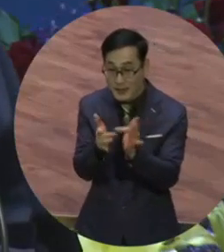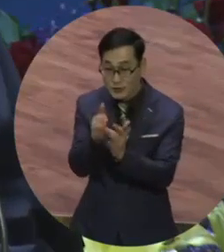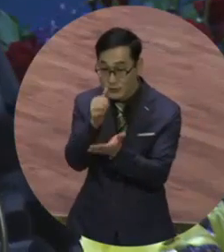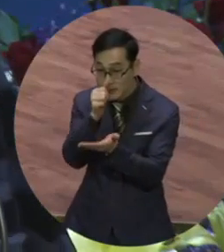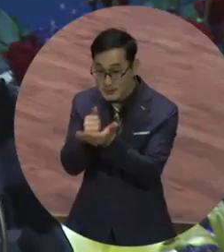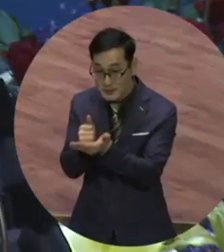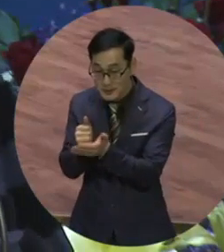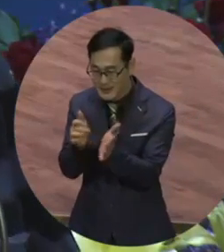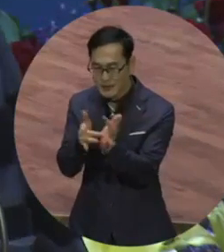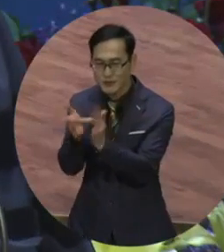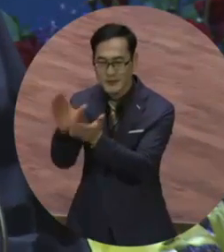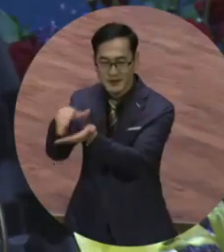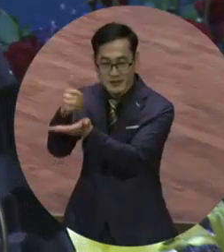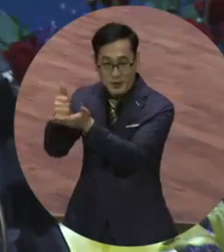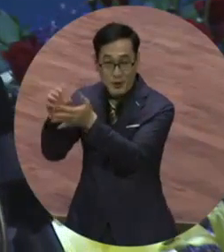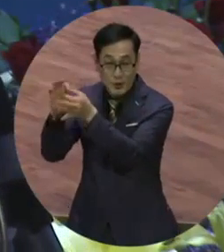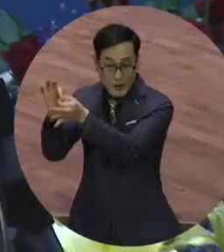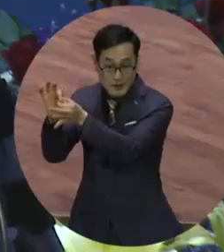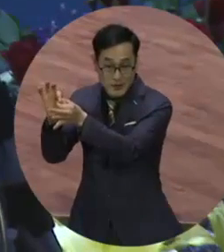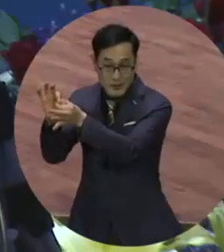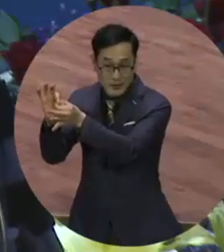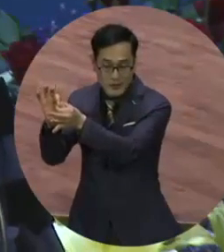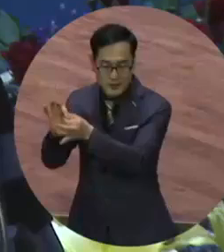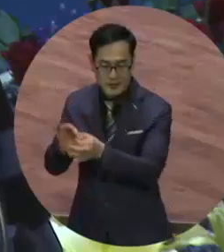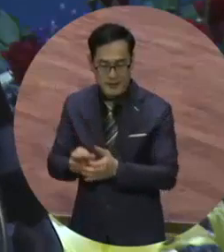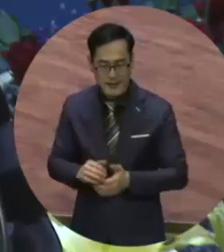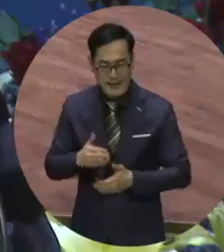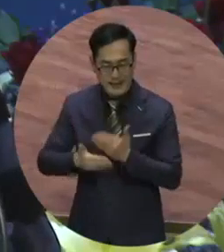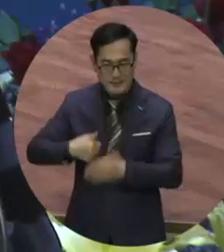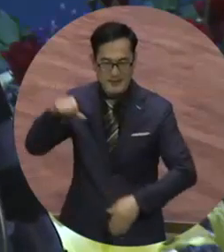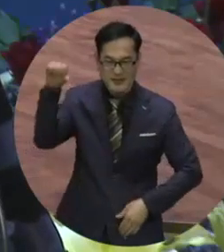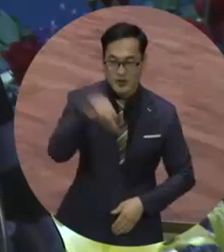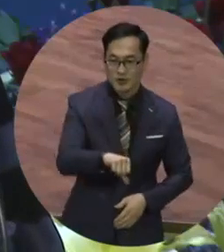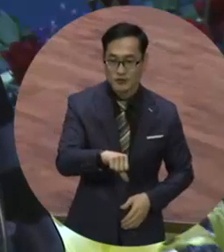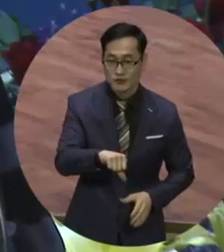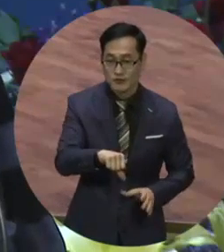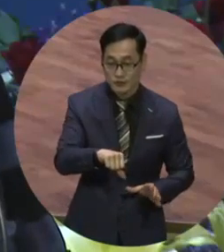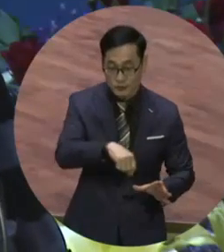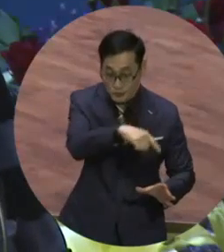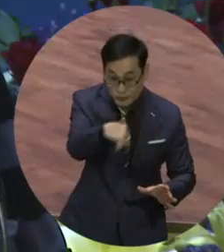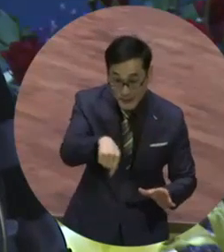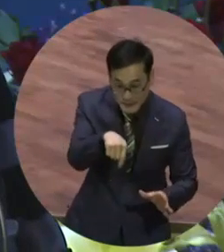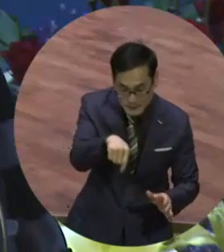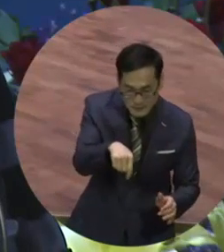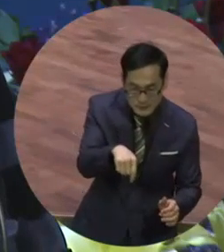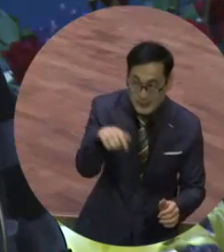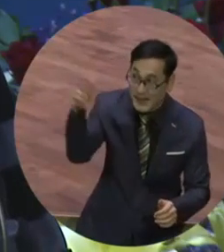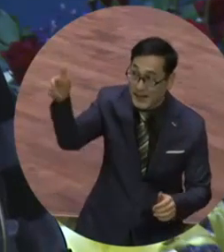주어진 하나님의 진노 중에서 구원받은 존재.